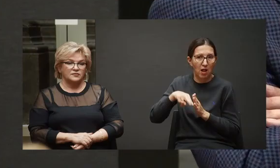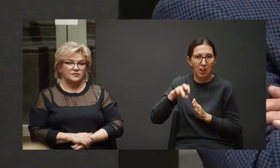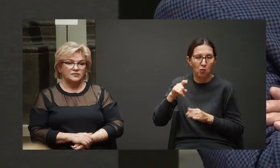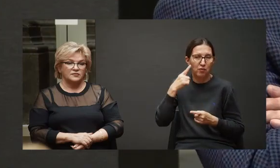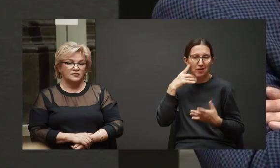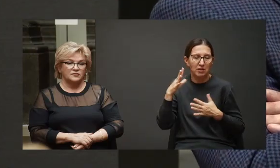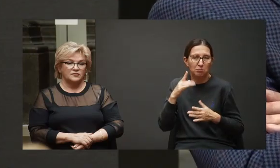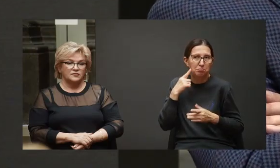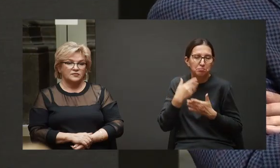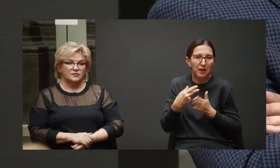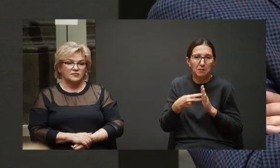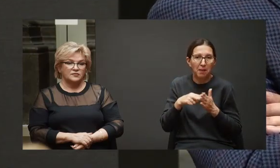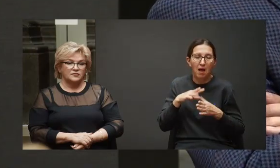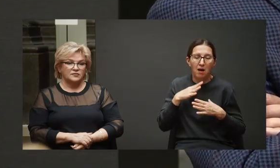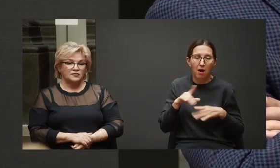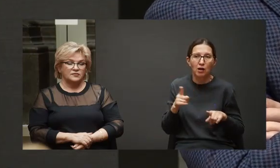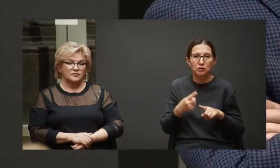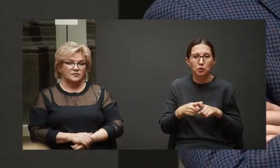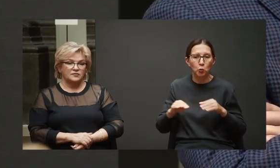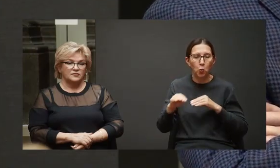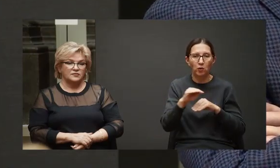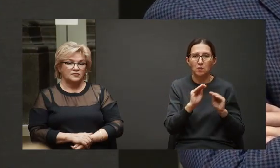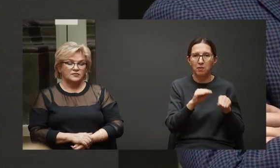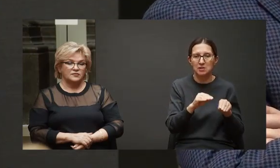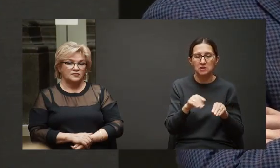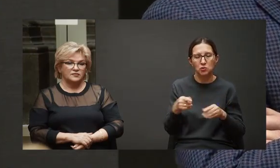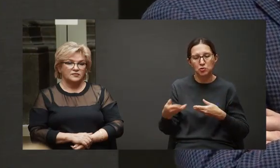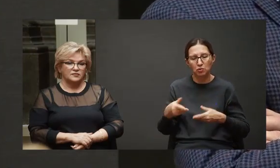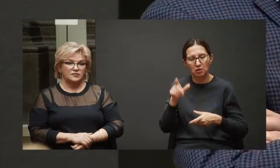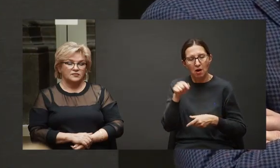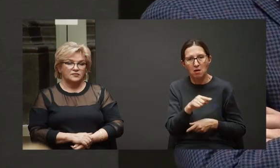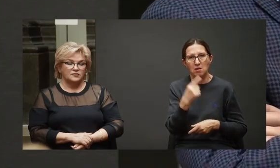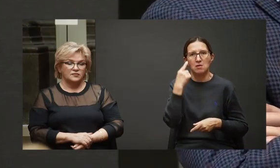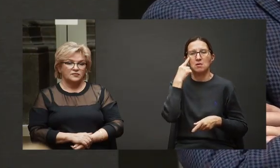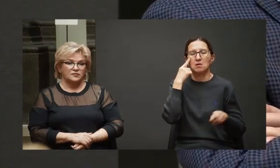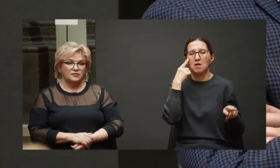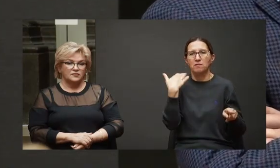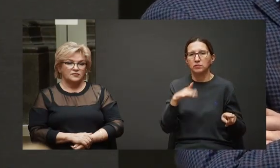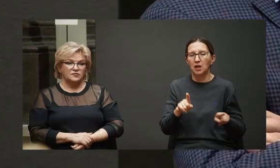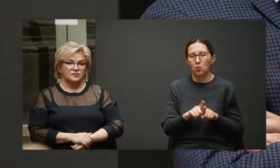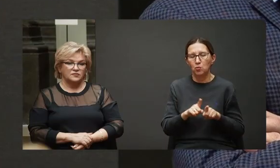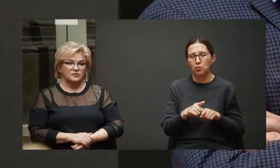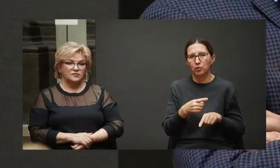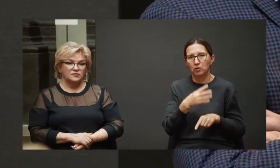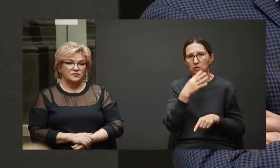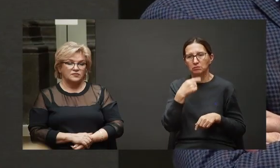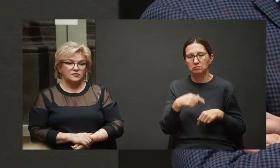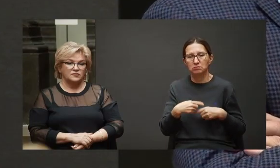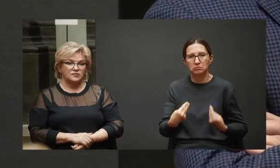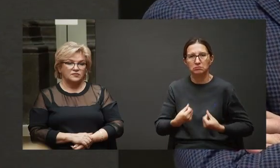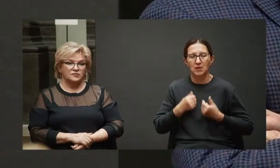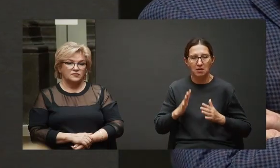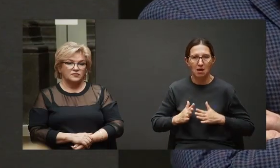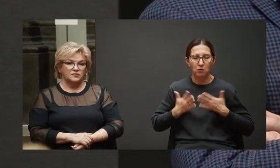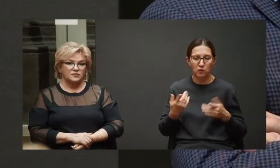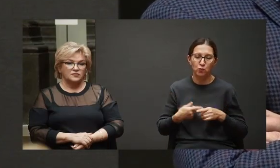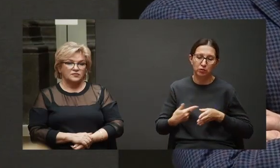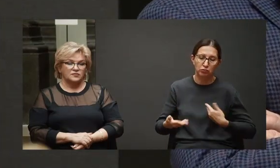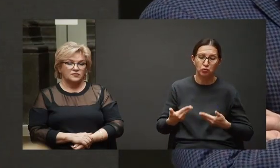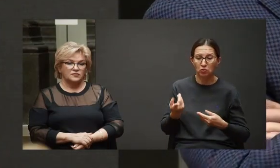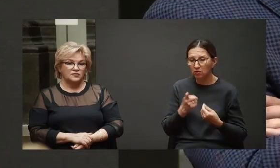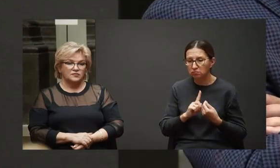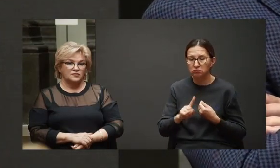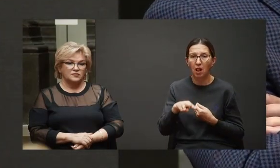диспозиция как-то вызовет ответную реакцию. Вот шел Тяпушкин по Парижу, забрел в